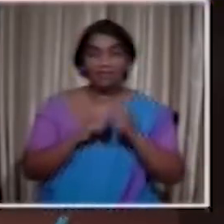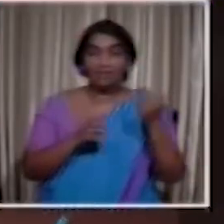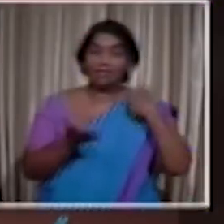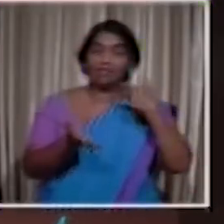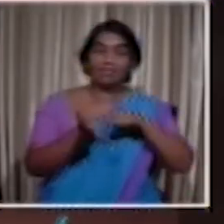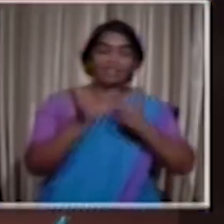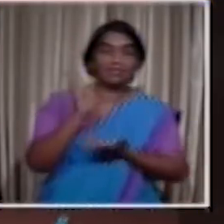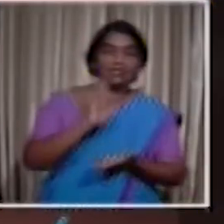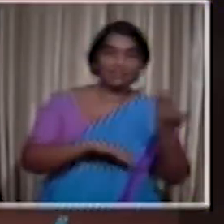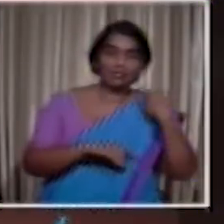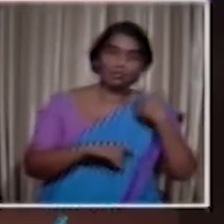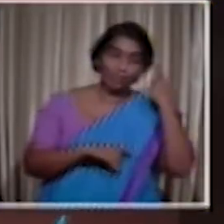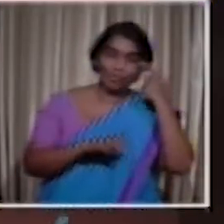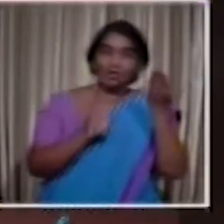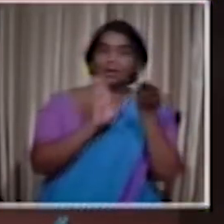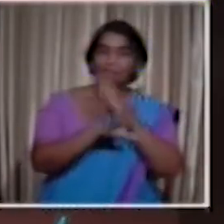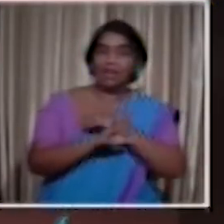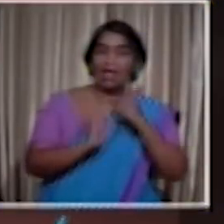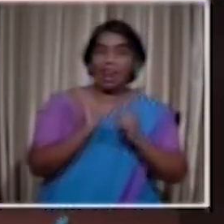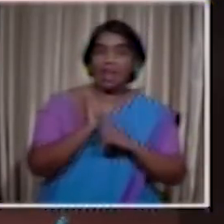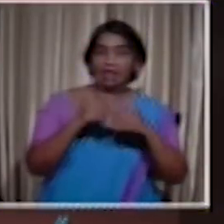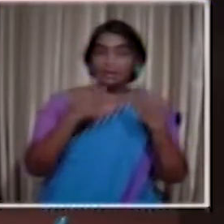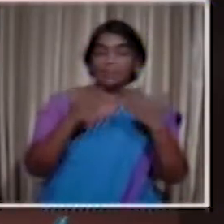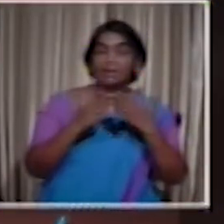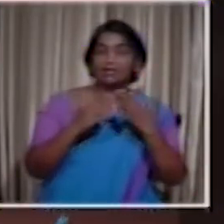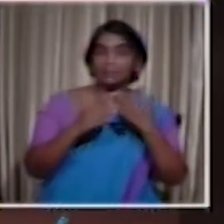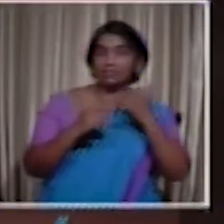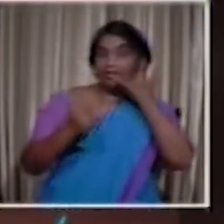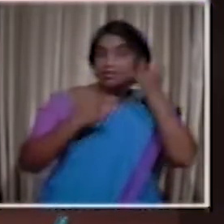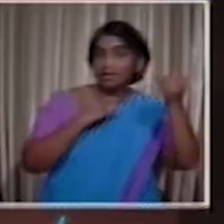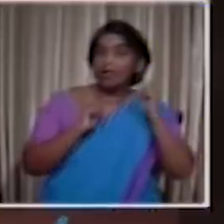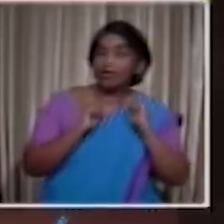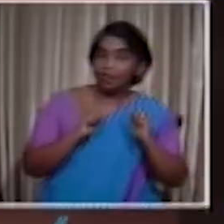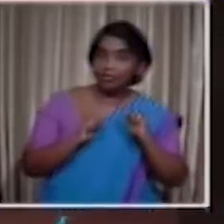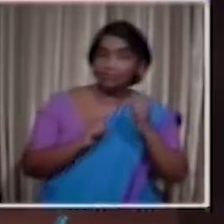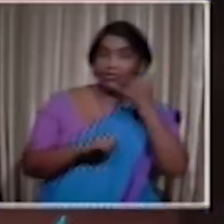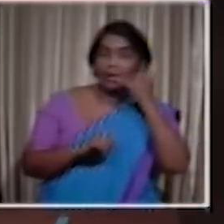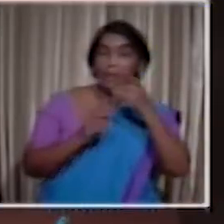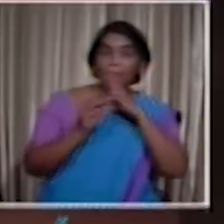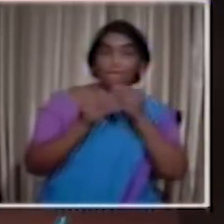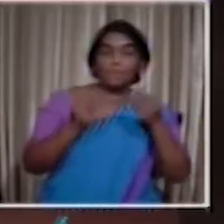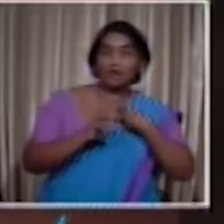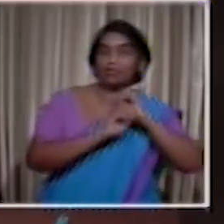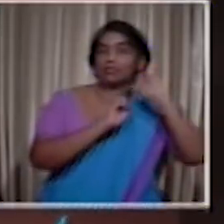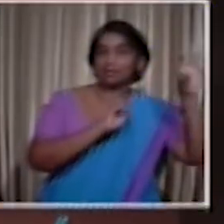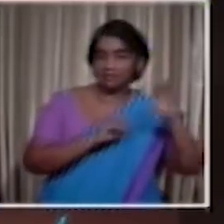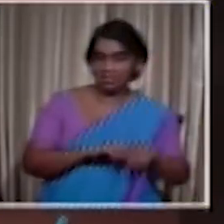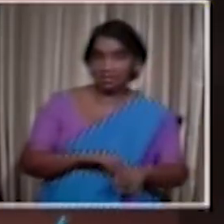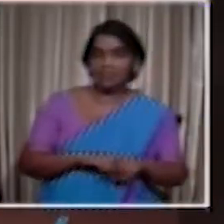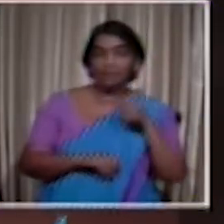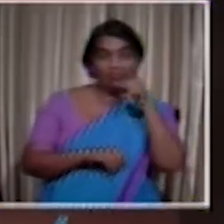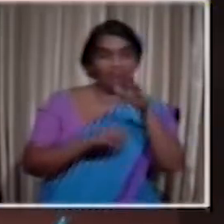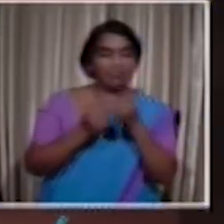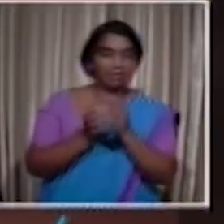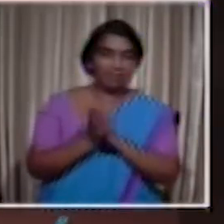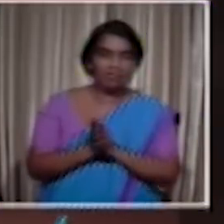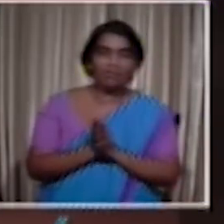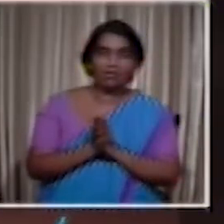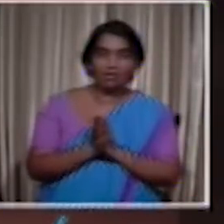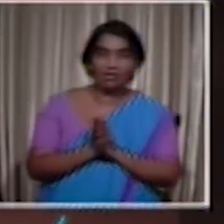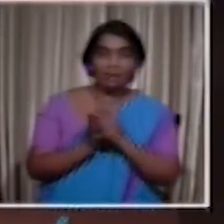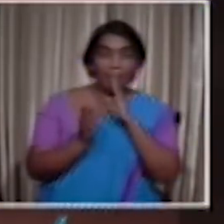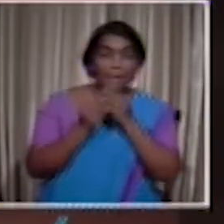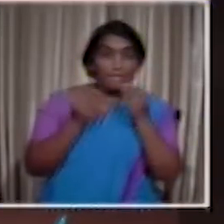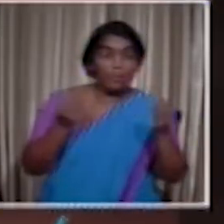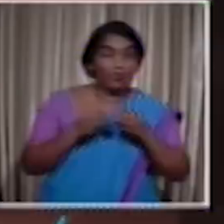නැගිටලා ගිහිල්ලා මන් දන්න ඉස්සර ලංකාදීපේ කතා කරේ කාටද කියන්නේ හරිද ඔබතුමා කතා කරලා ප්‍රවෘත්ති නිර්මාණය කරනවා ඔබ ඔබතුමා සාමාන්‍ය නිවුස් නිවුස් ප්ලෑන්